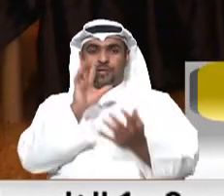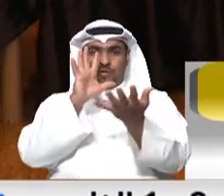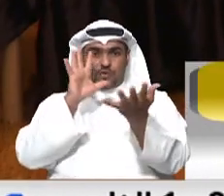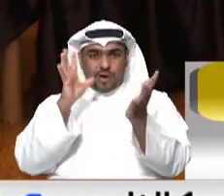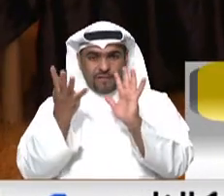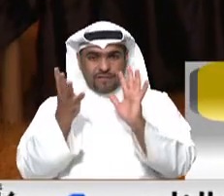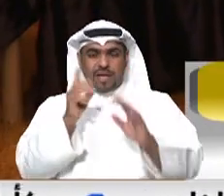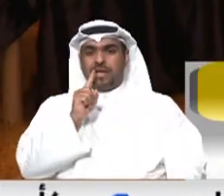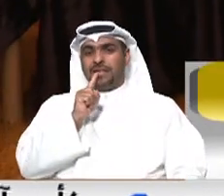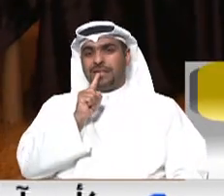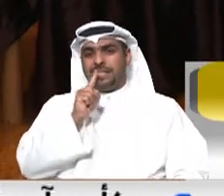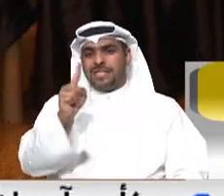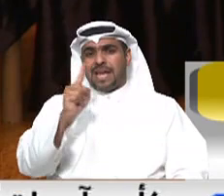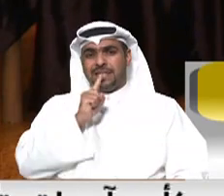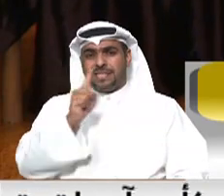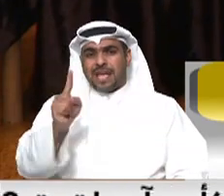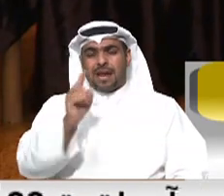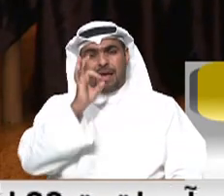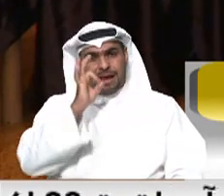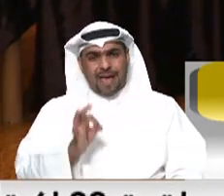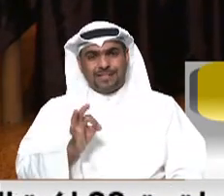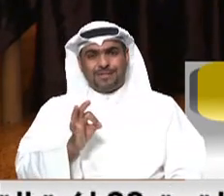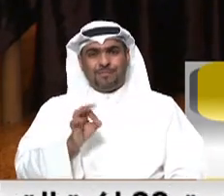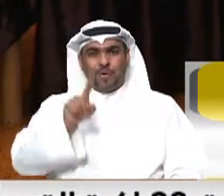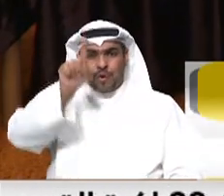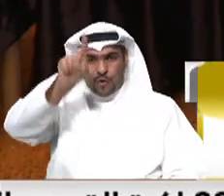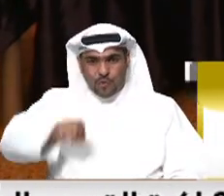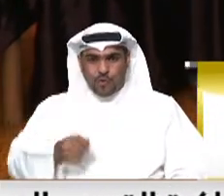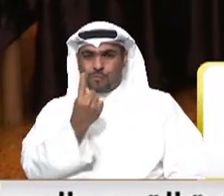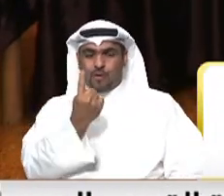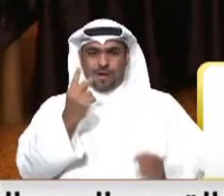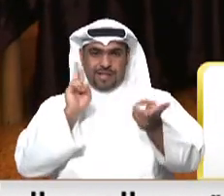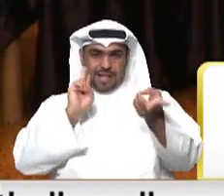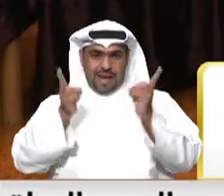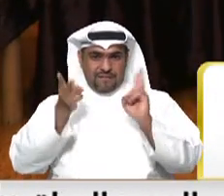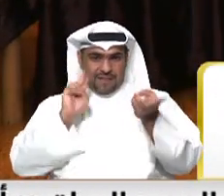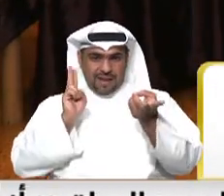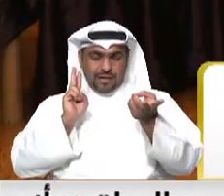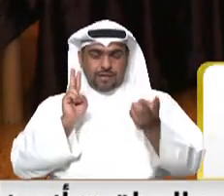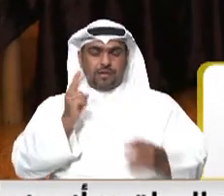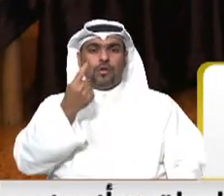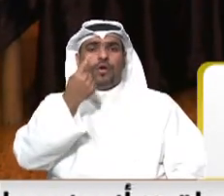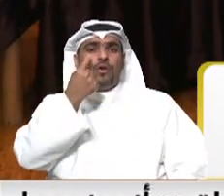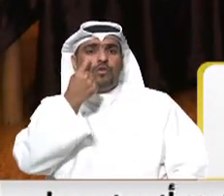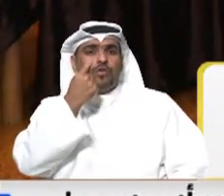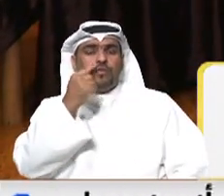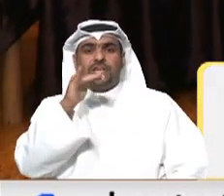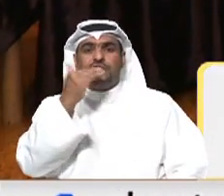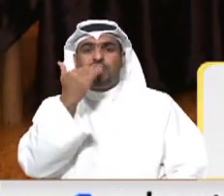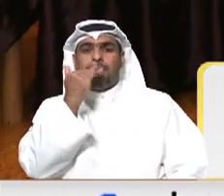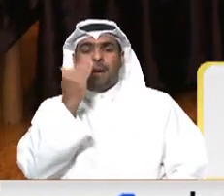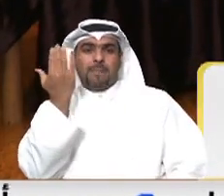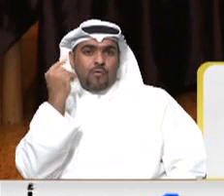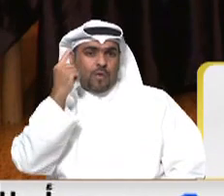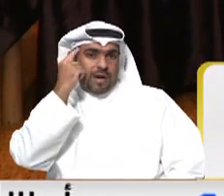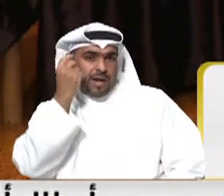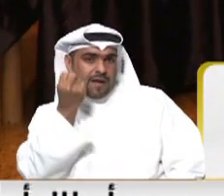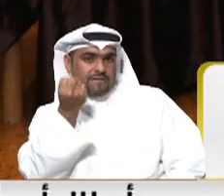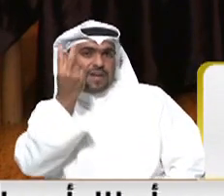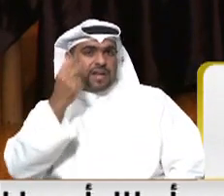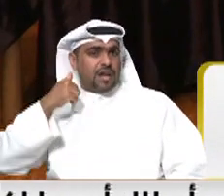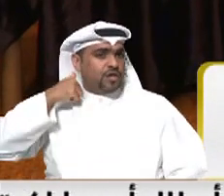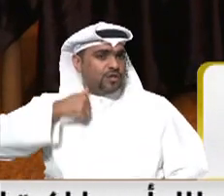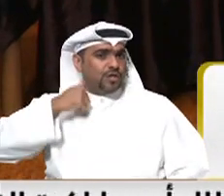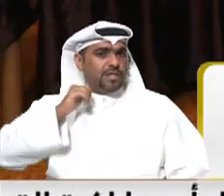الجغرافي لعرض العديد من الأبحاث العلمية والمشاريع الطلابية، ويتضمن هذا اليوم مشاركة العديد من الجهات